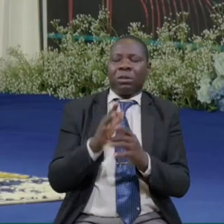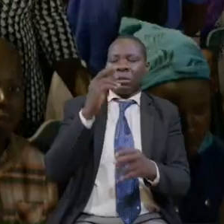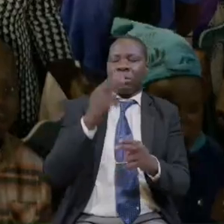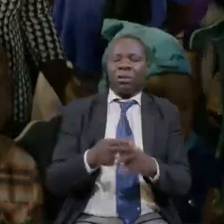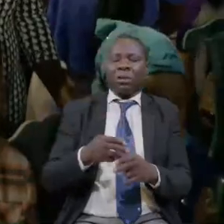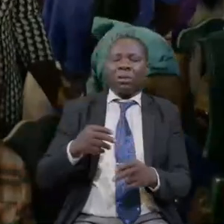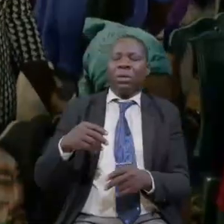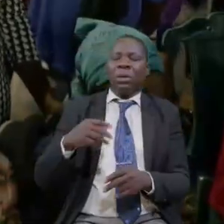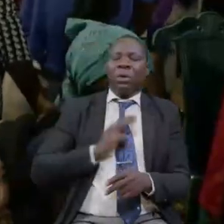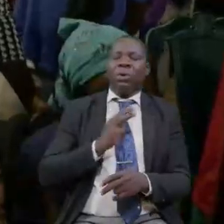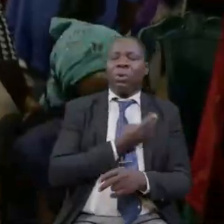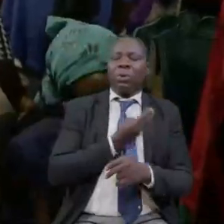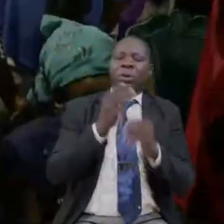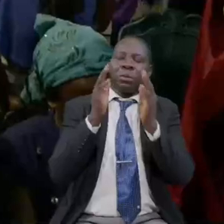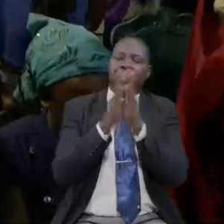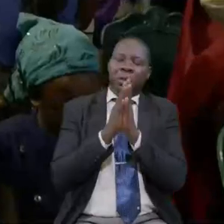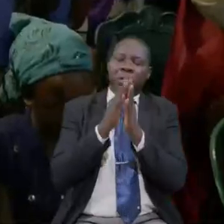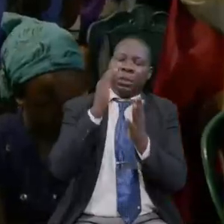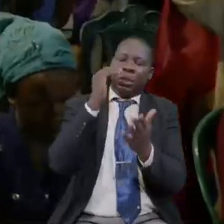Jésus, nous prions.